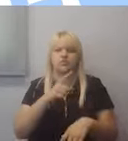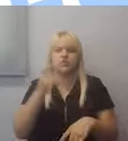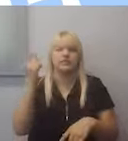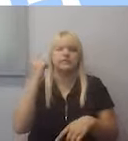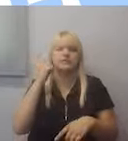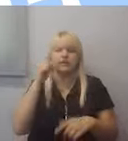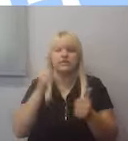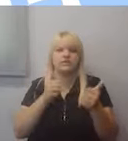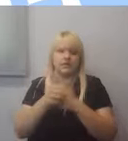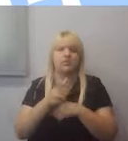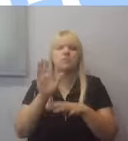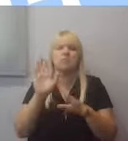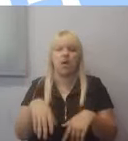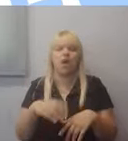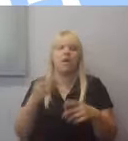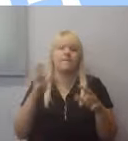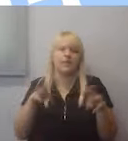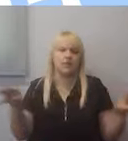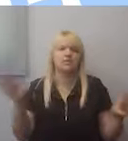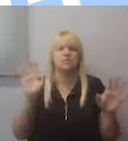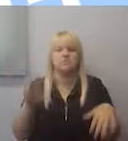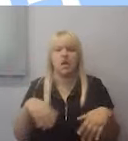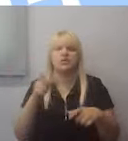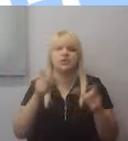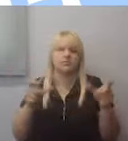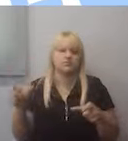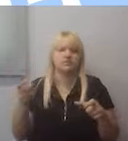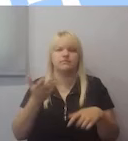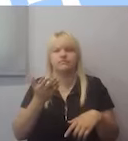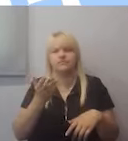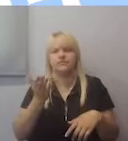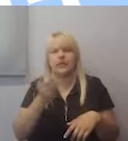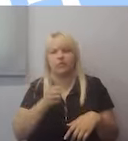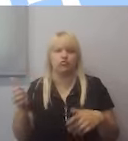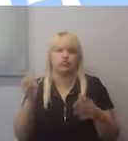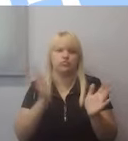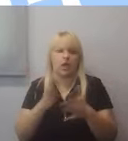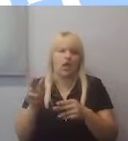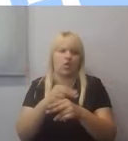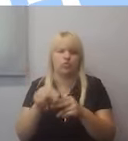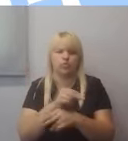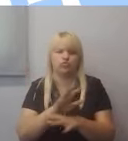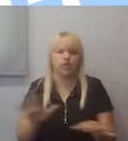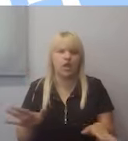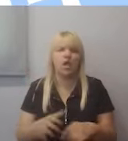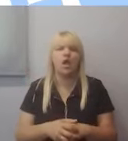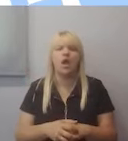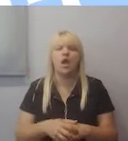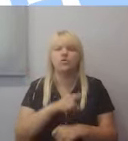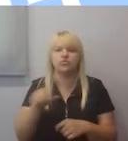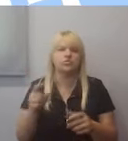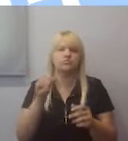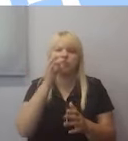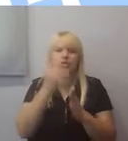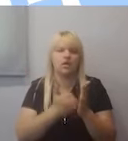līdzfinansējumu iedzīvotāju tieši īpašumu sakārtošanai nu lūk j vadlīnijas apakšā tur ir tās ir publicētas viņas